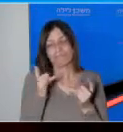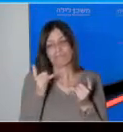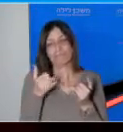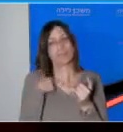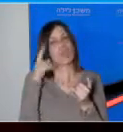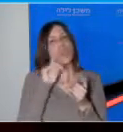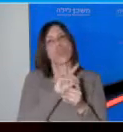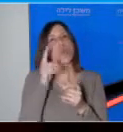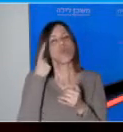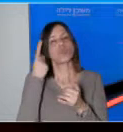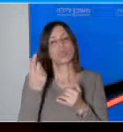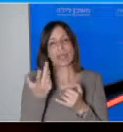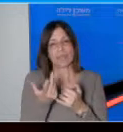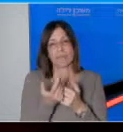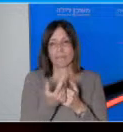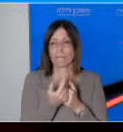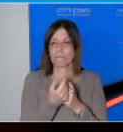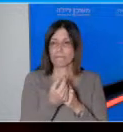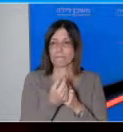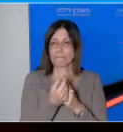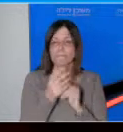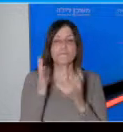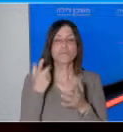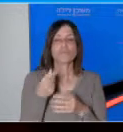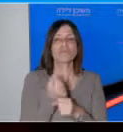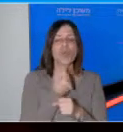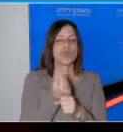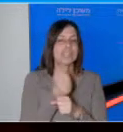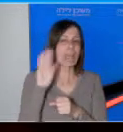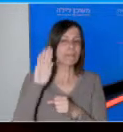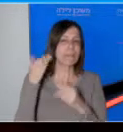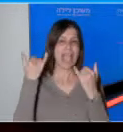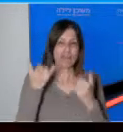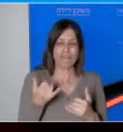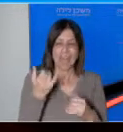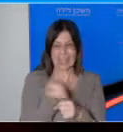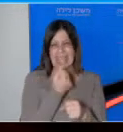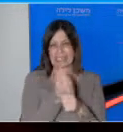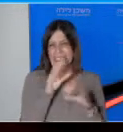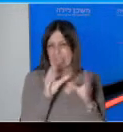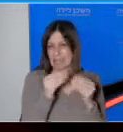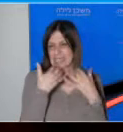לא יודעת מה זה עושה לנתניהו עכשיו להתעסק